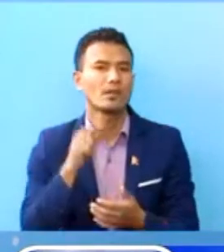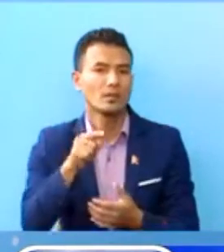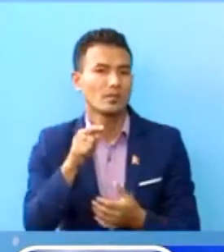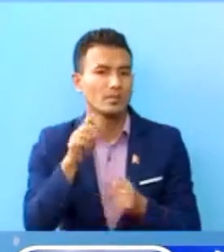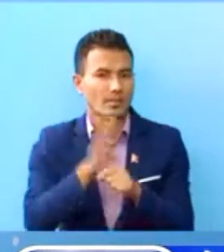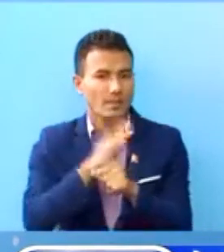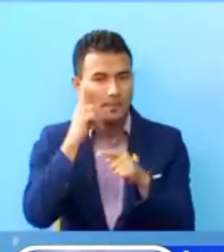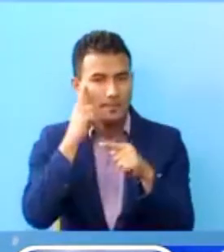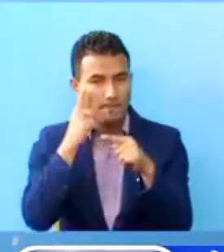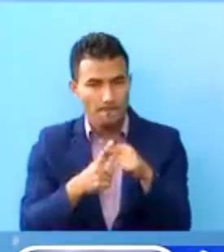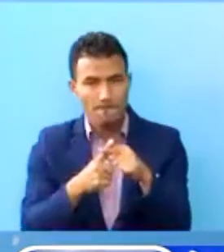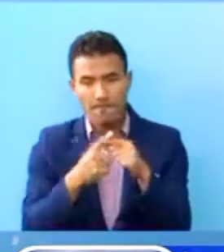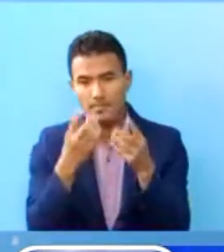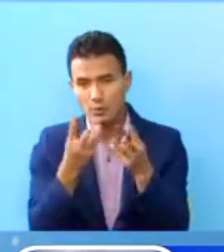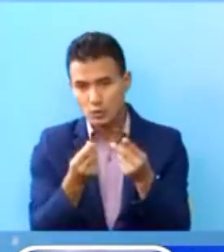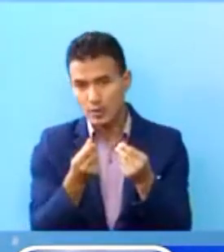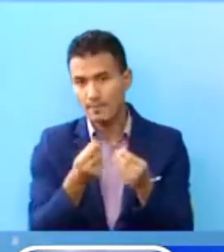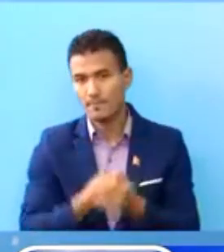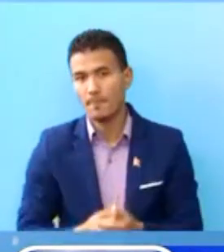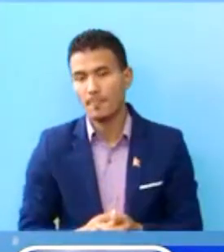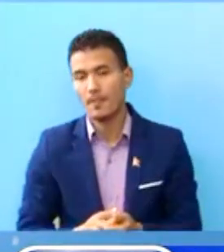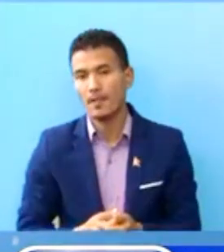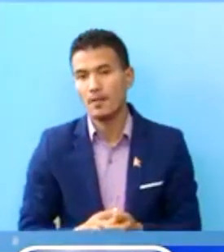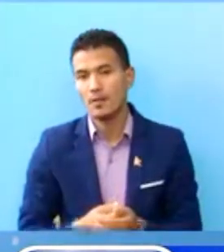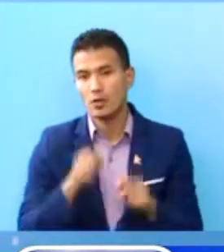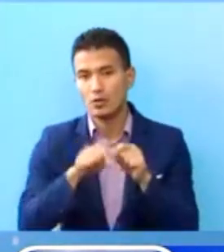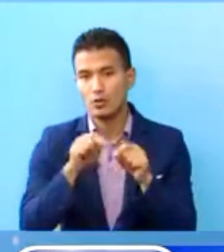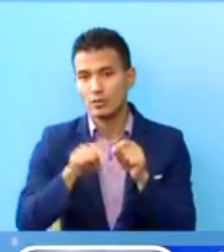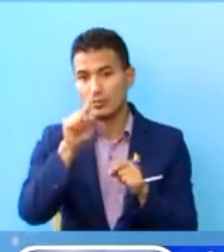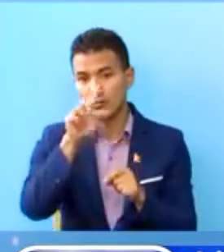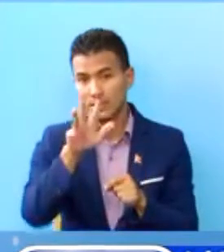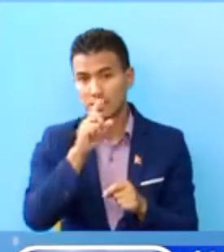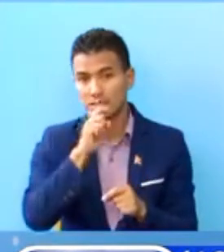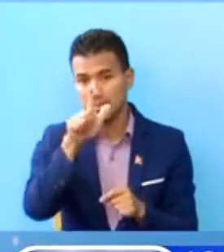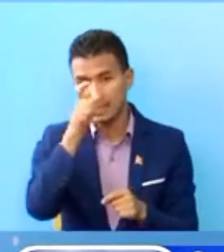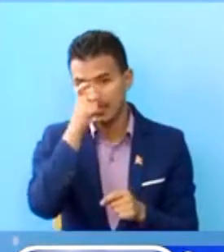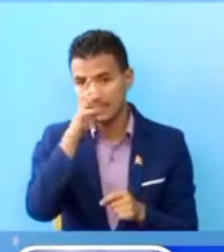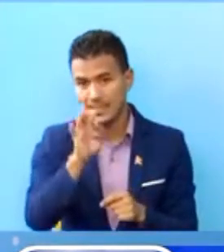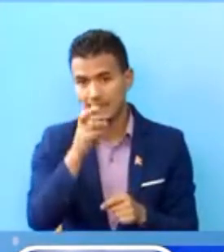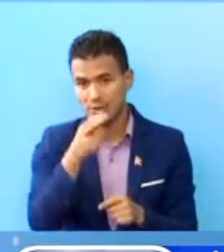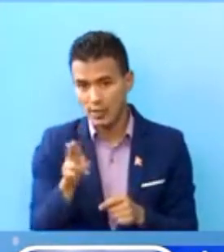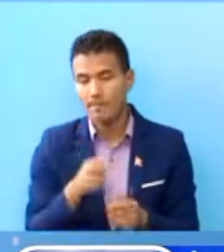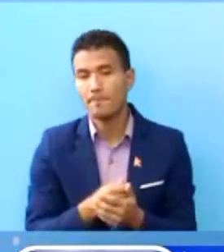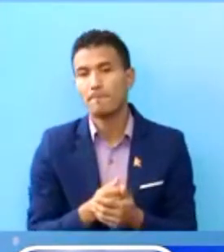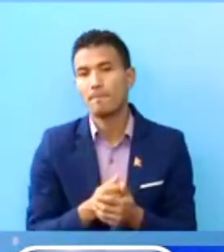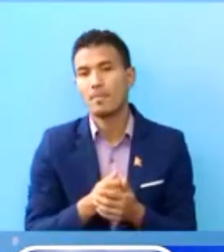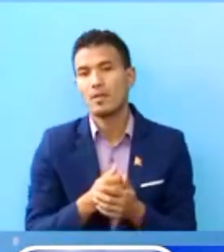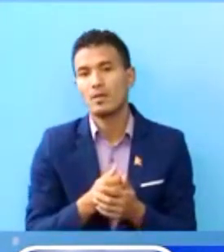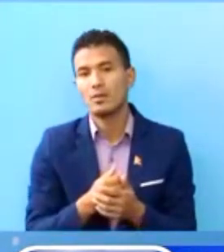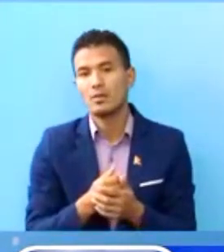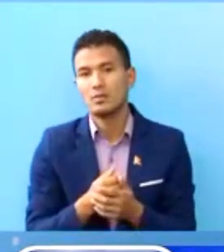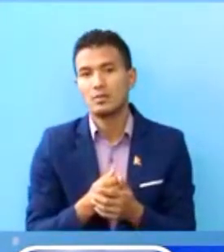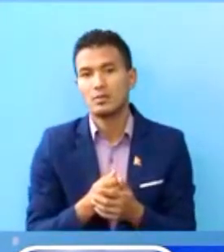बेलामा पोजिटिभ देखिएको संख्या असार 19 गते 740 जना हुनुहुन्थ्यो, त्यसमा